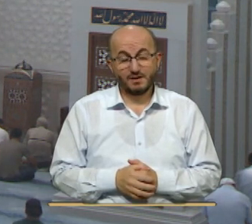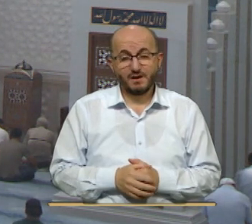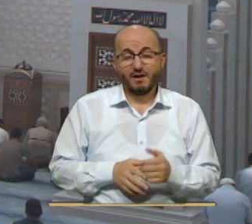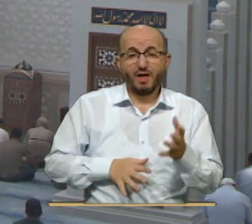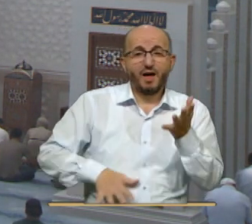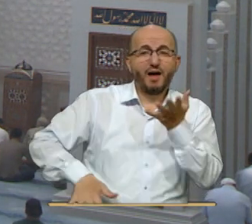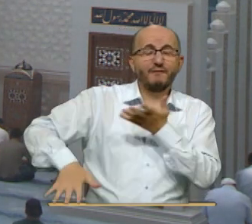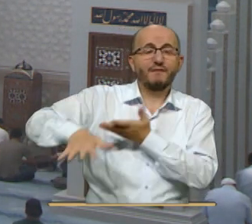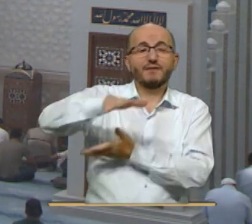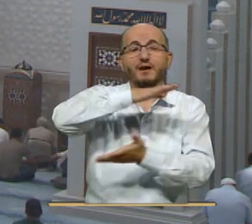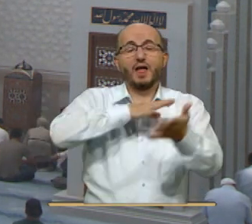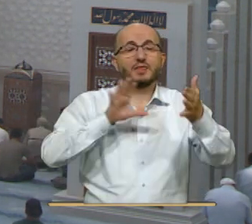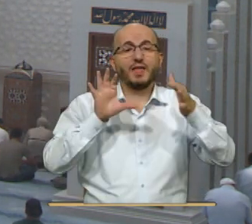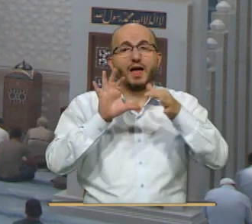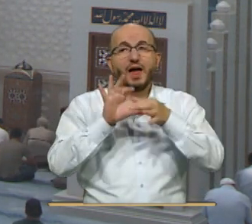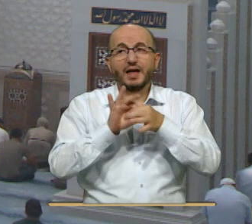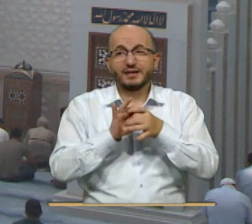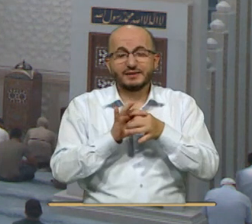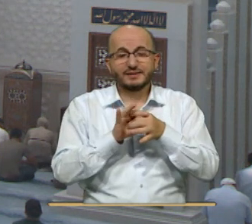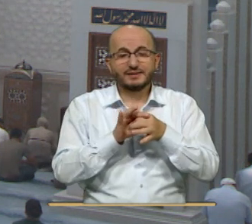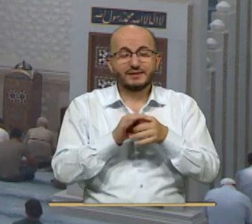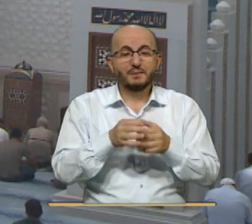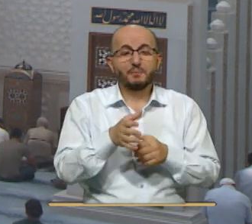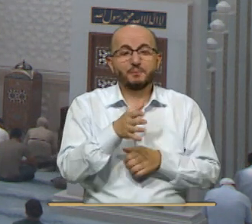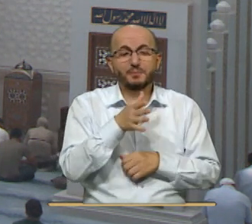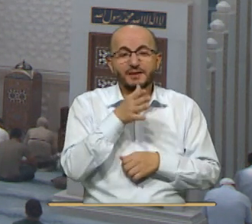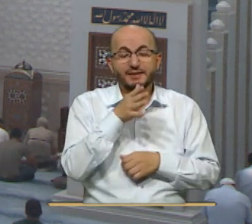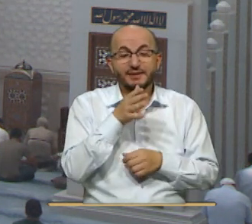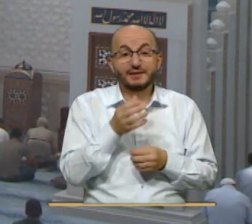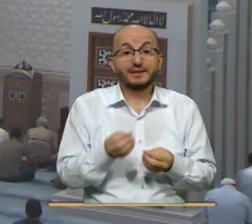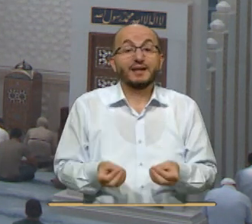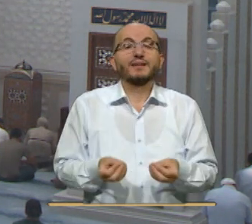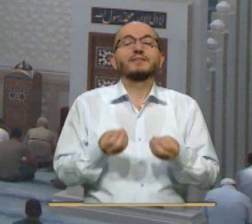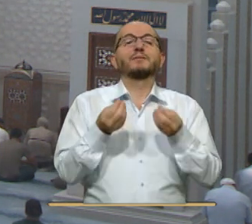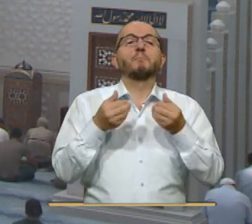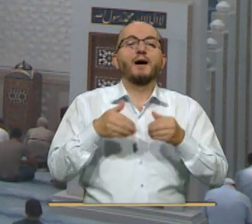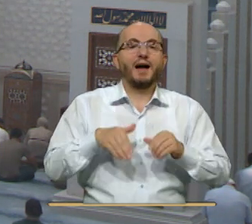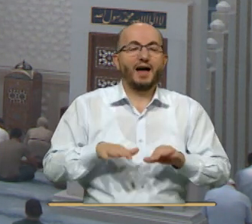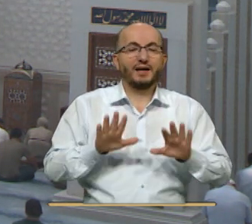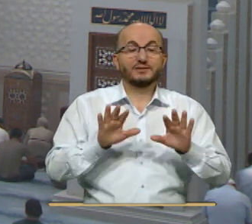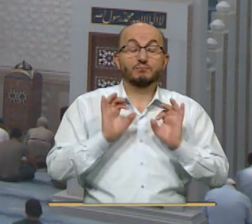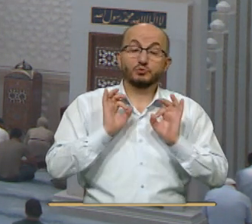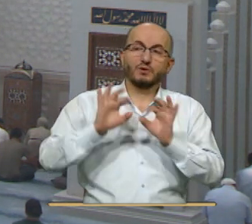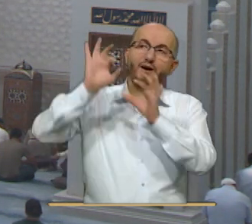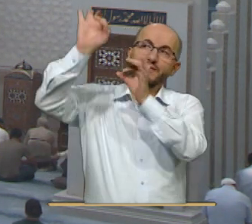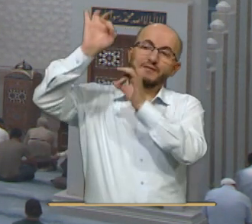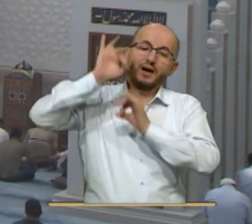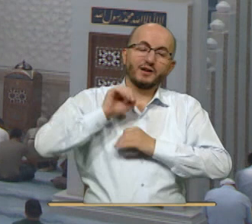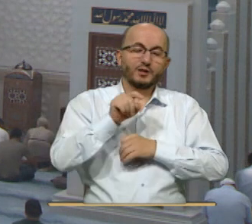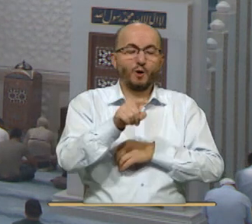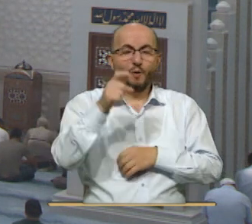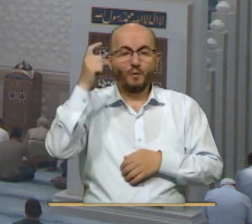evrenle ilgili kuru kuruya bilgi yeterli değildir. Mutlaka vahiy ile o